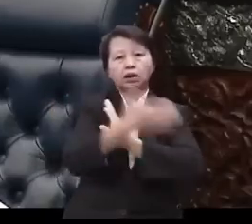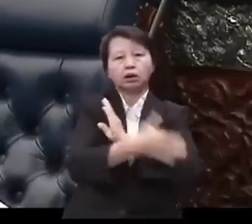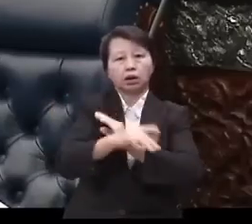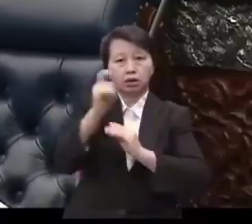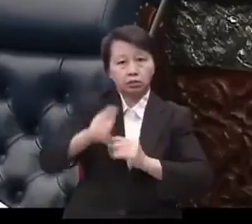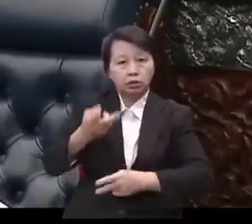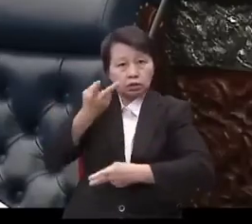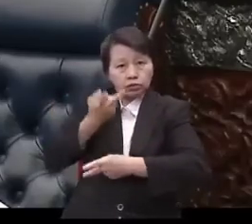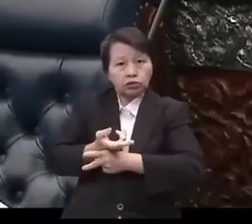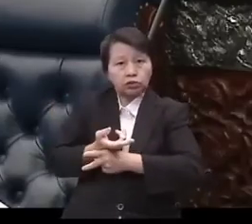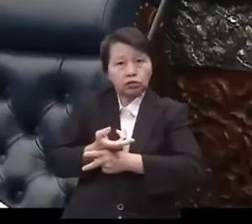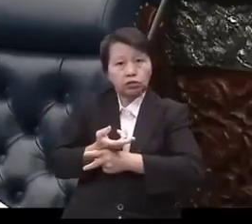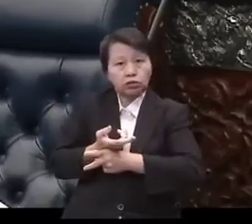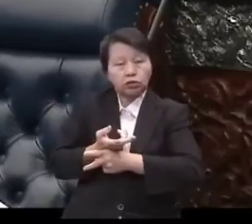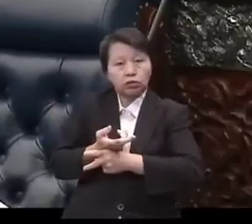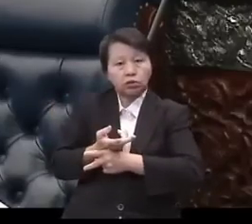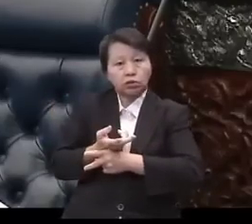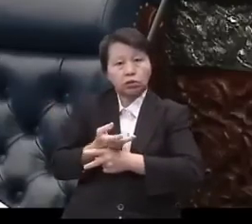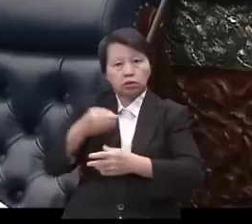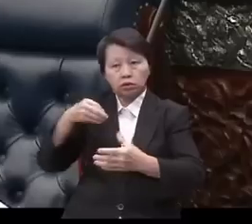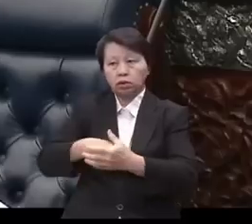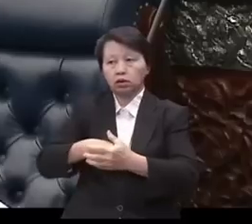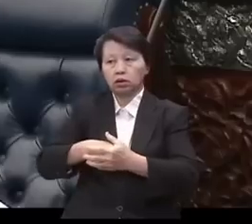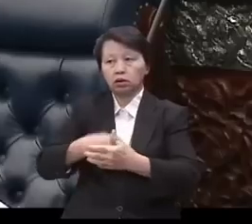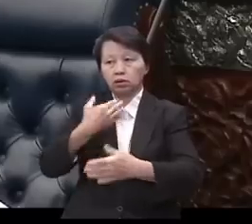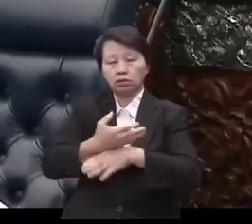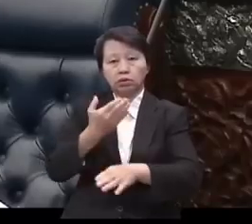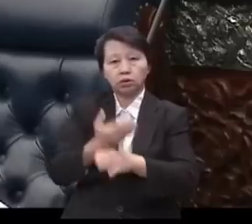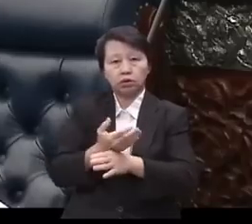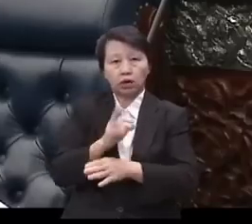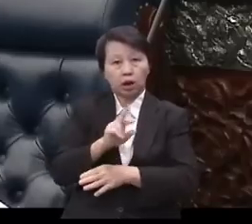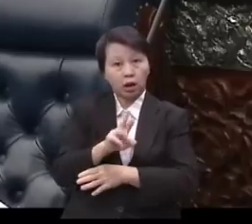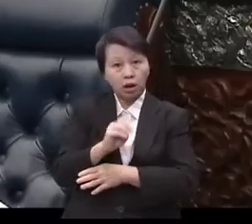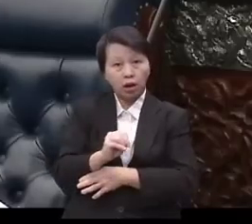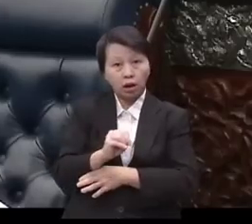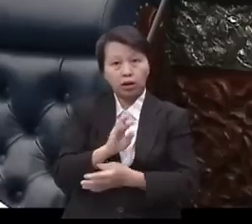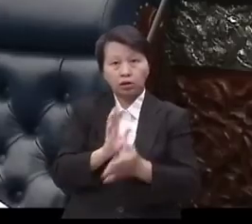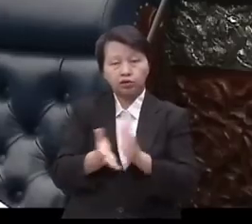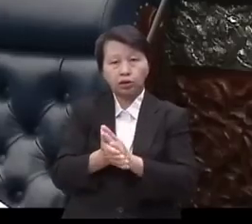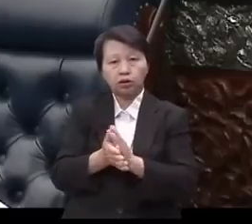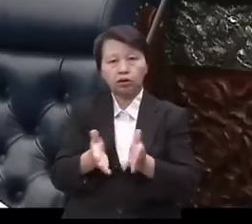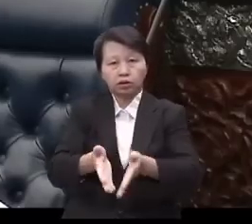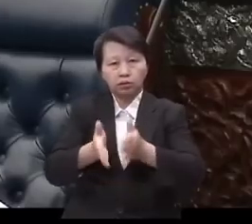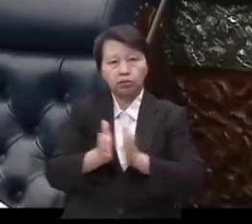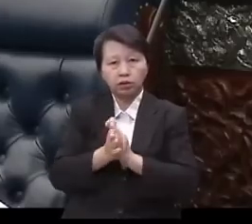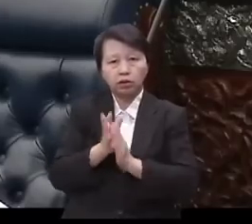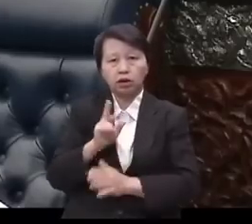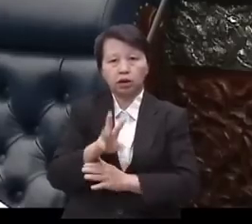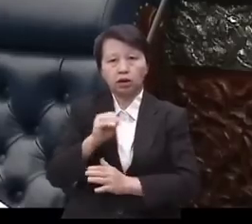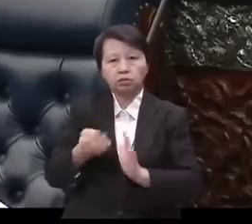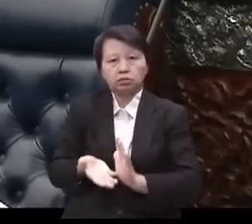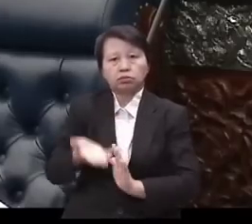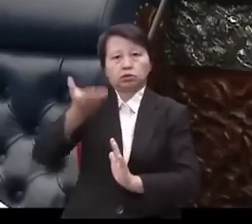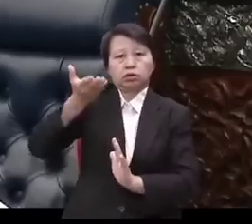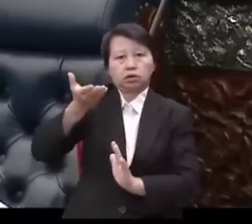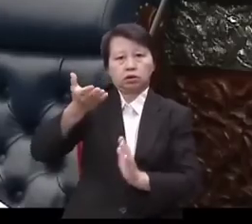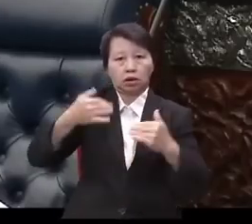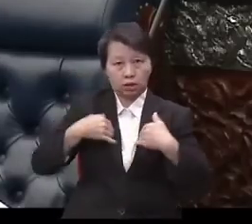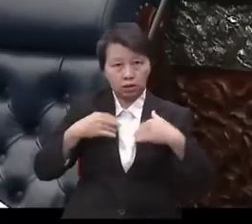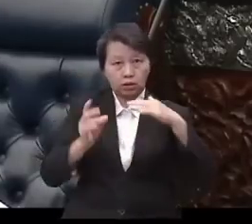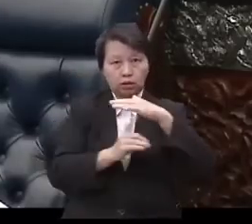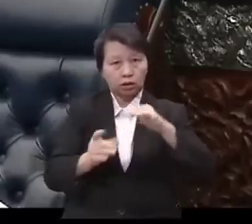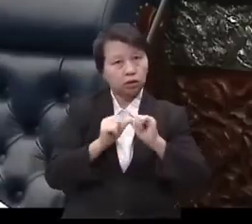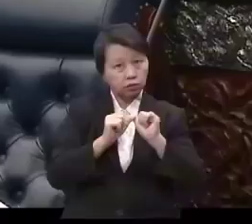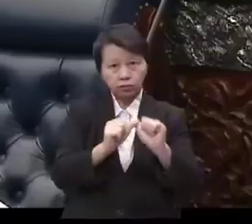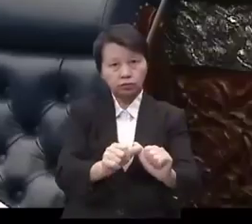kena simpan terhadap dalam bentuk Malaysia ringgit supaya permintaan terhadap ringgit itu meningkat? Adakah dasar itu